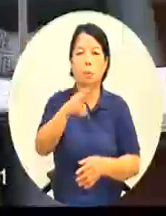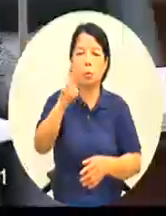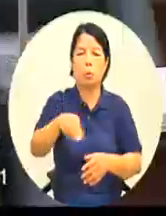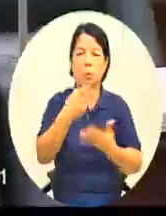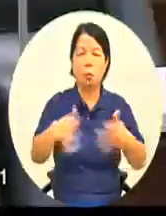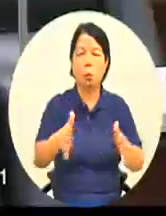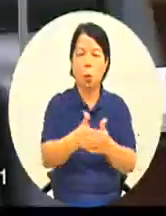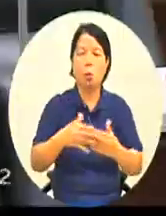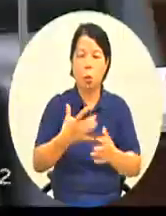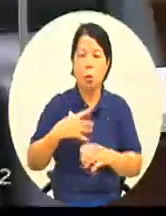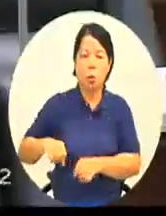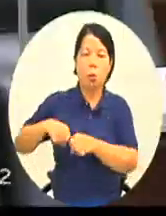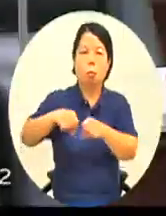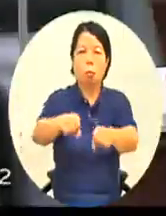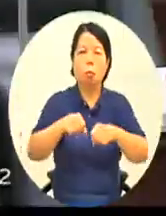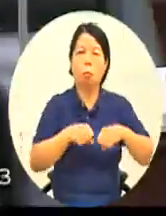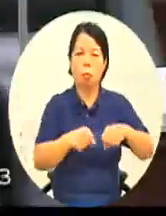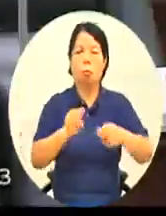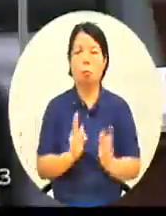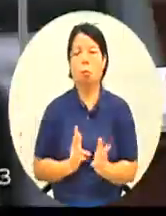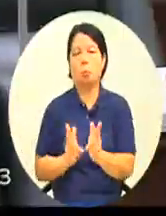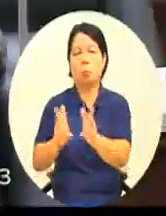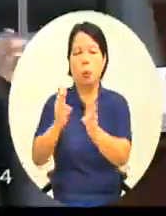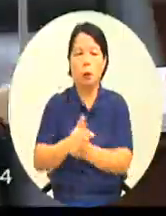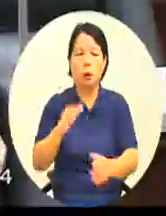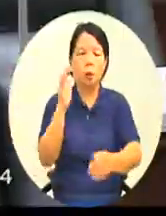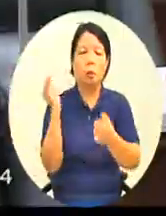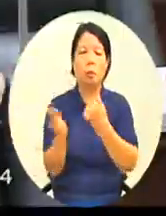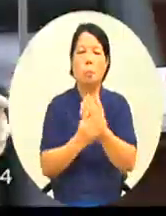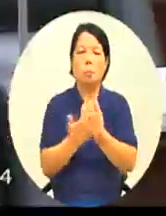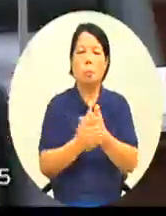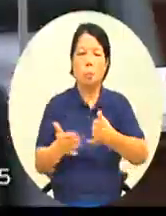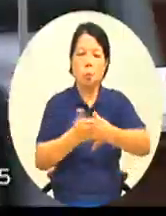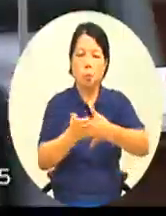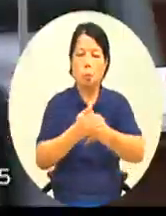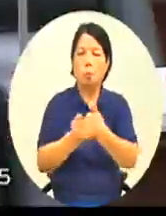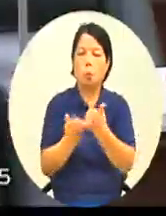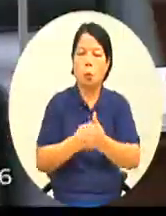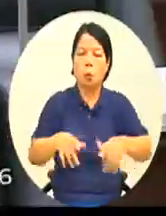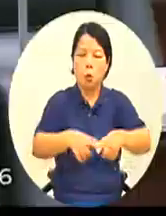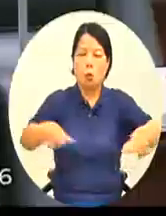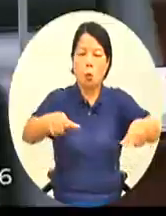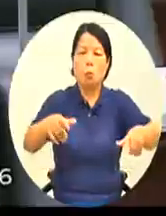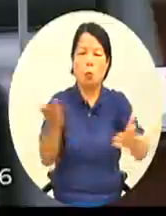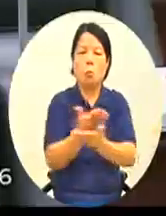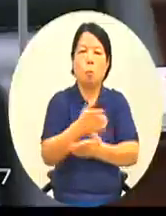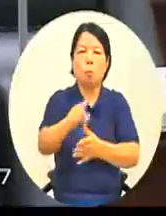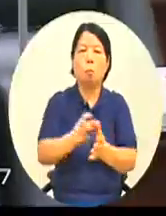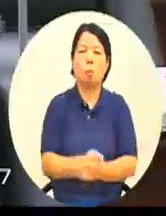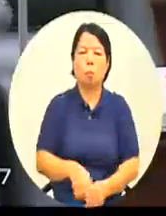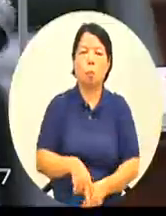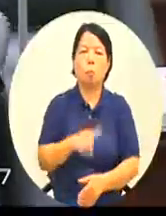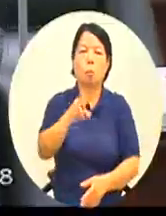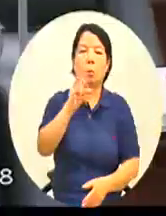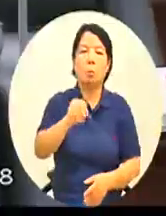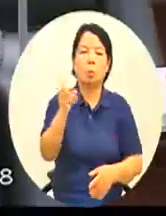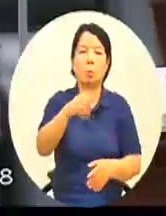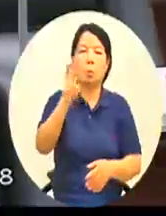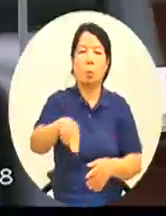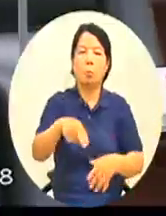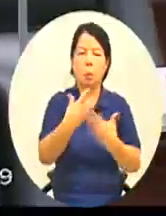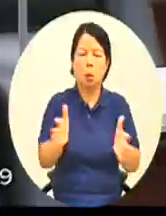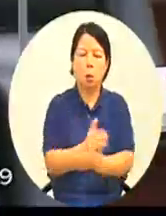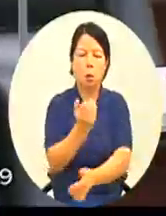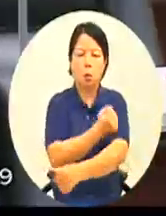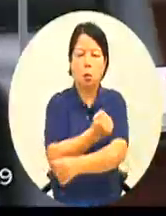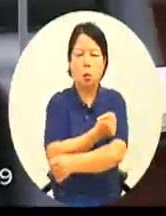海骑摩托车照顾老人家，帮他拍背，帮他换尿布等等，22K 每天劳力性这么